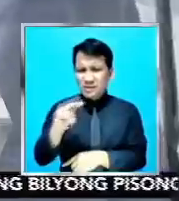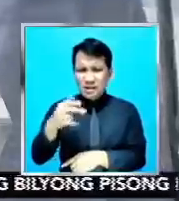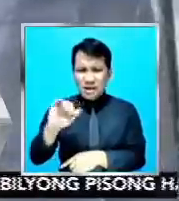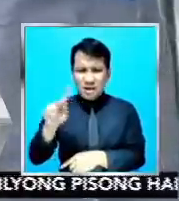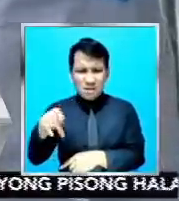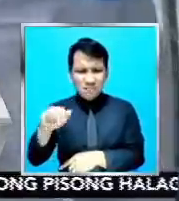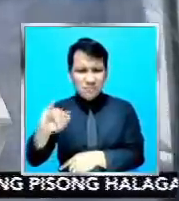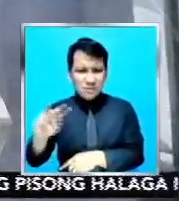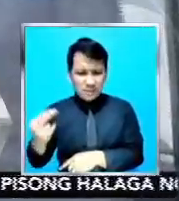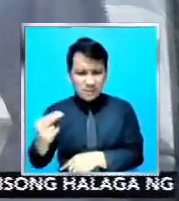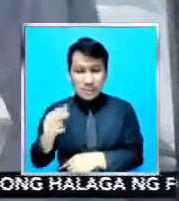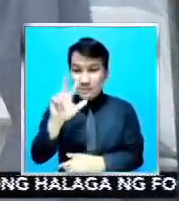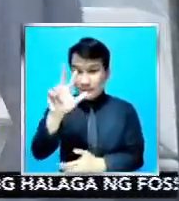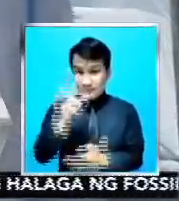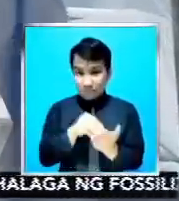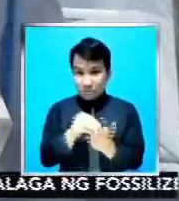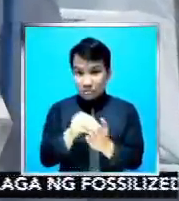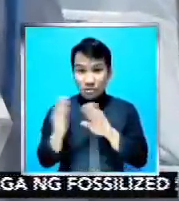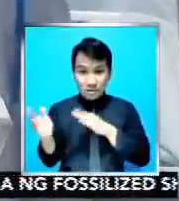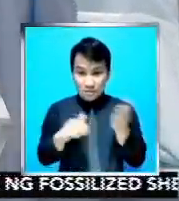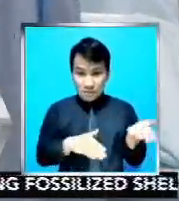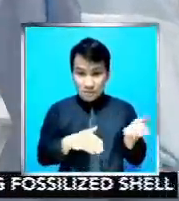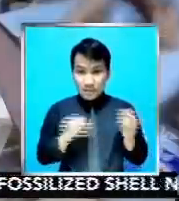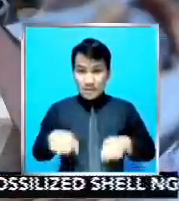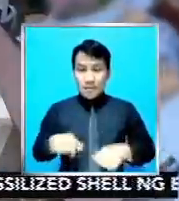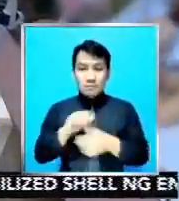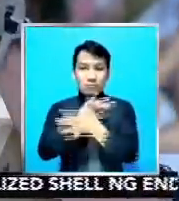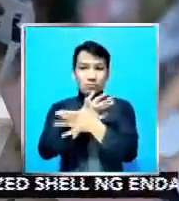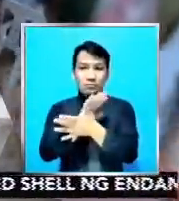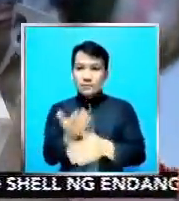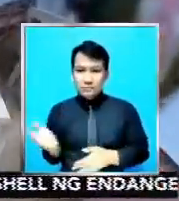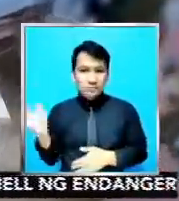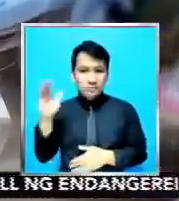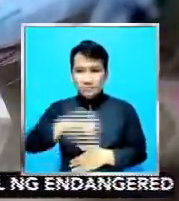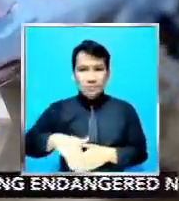na ang namatay sa COVID-19 sa buong mundo.